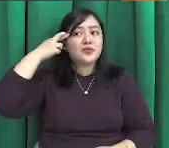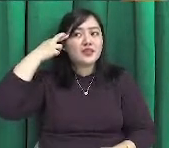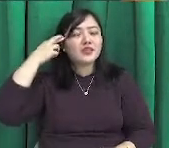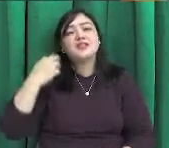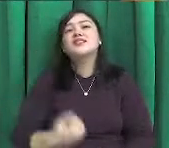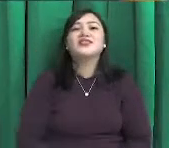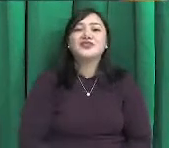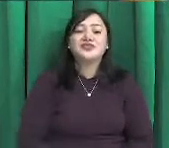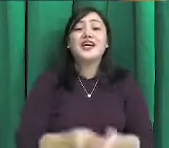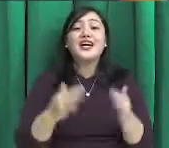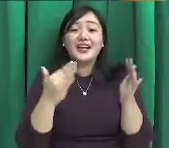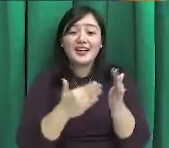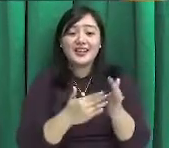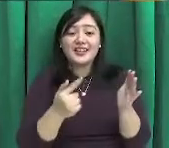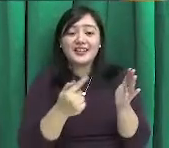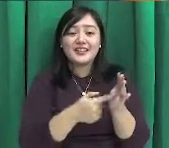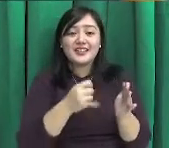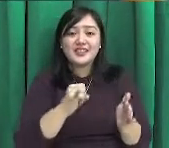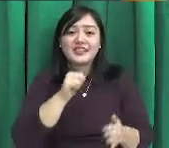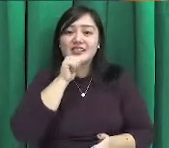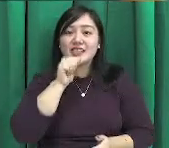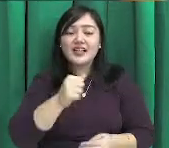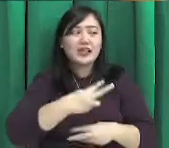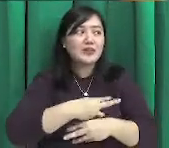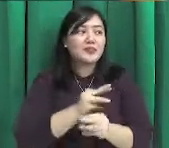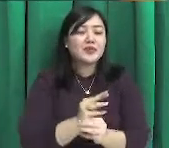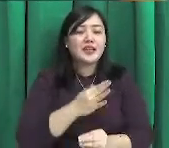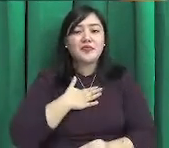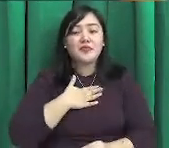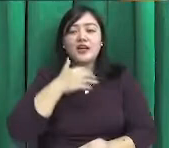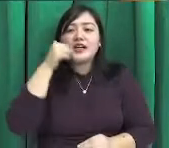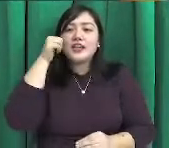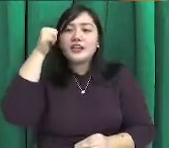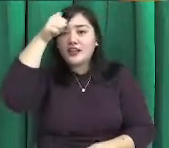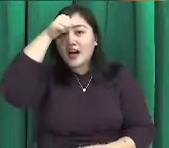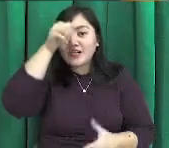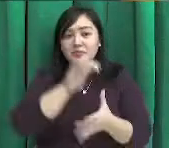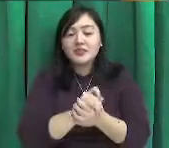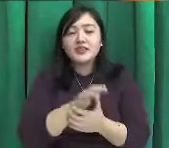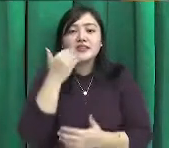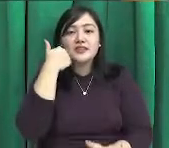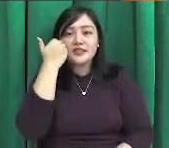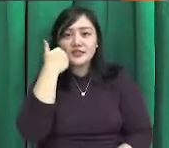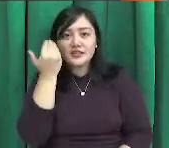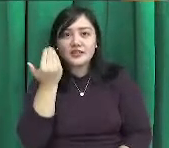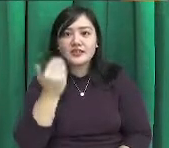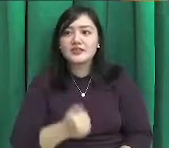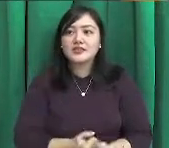hindi para ipahiya ka, pero I just want to give